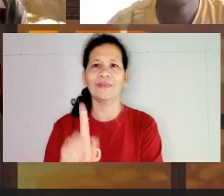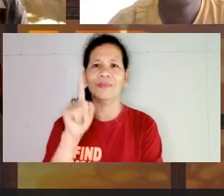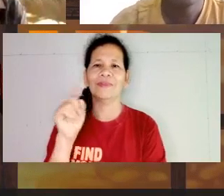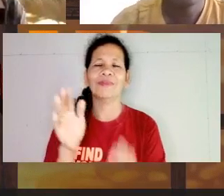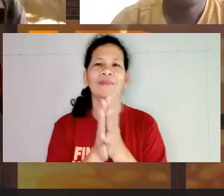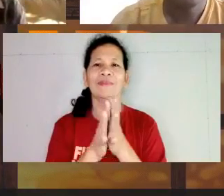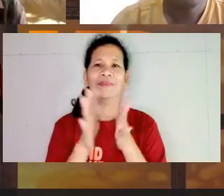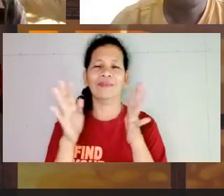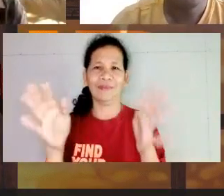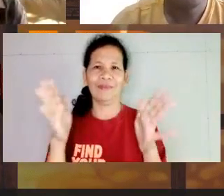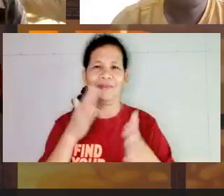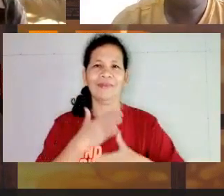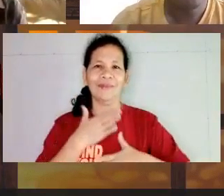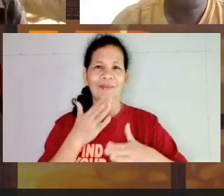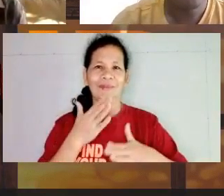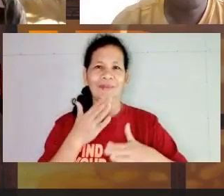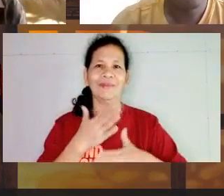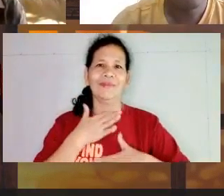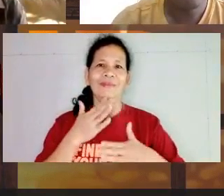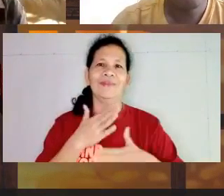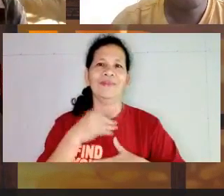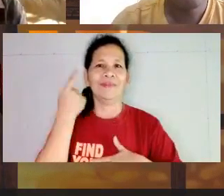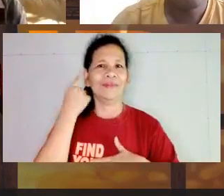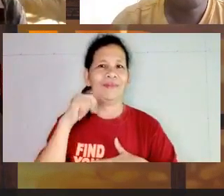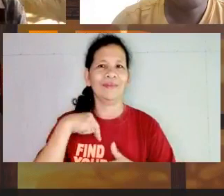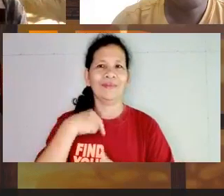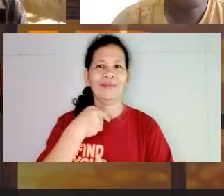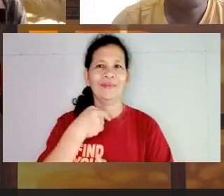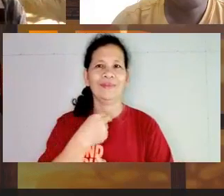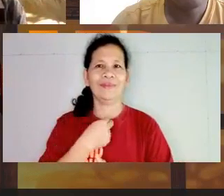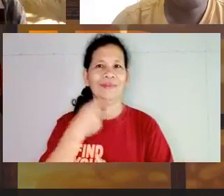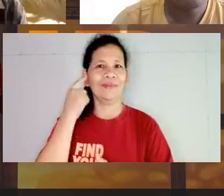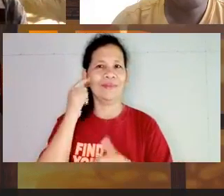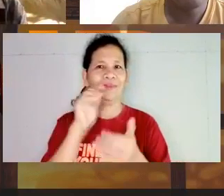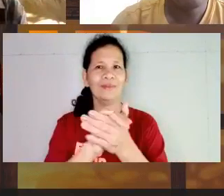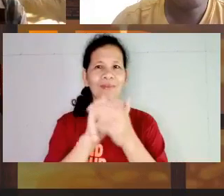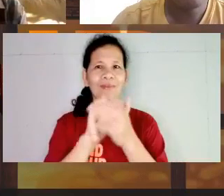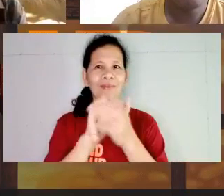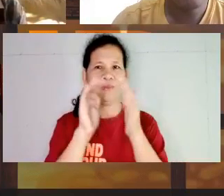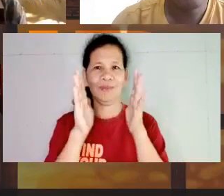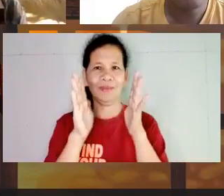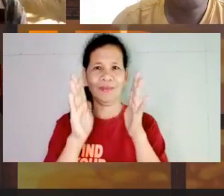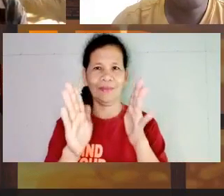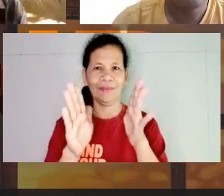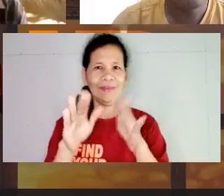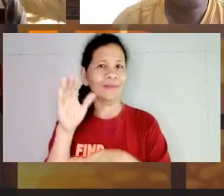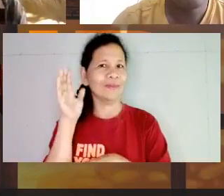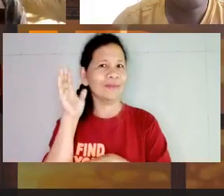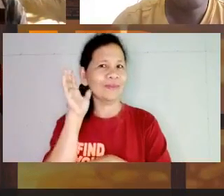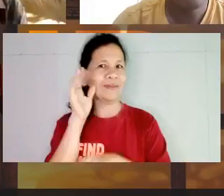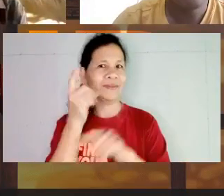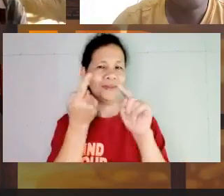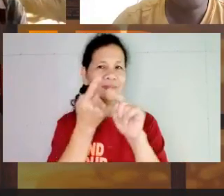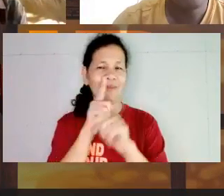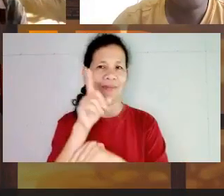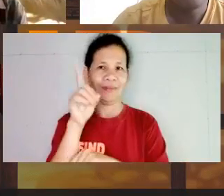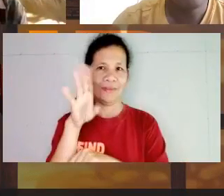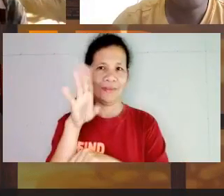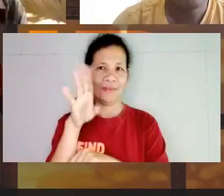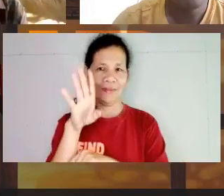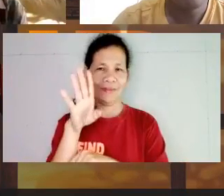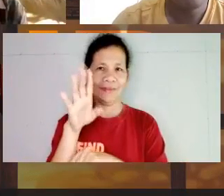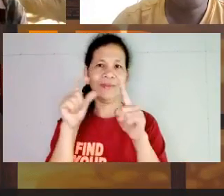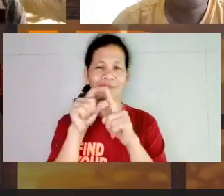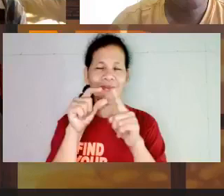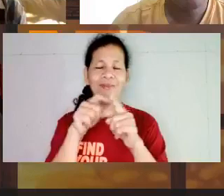malaking kagalakan po para sa atin mga mananampalataya na marinig sa ating Panginoon ang salitang well